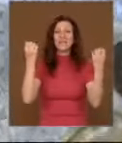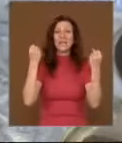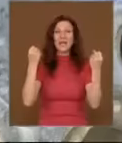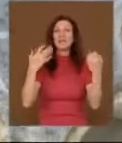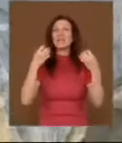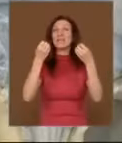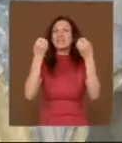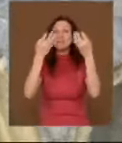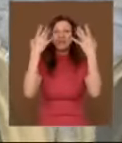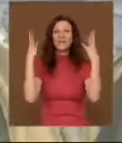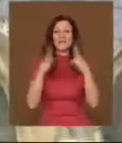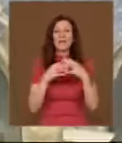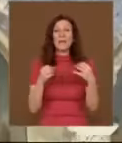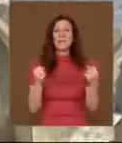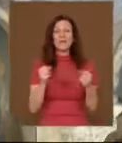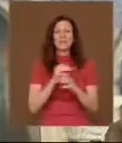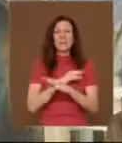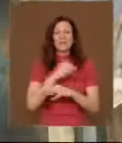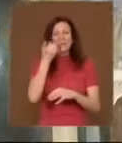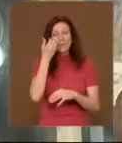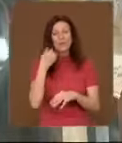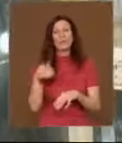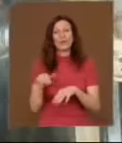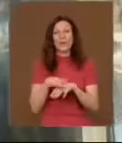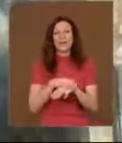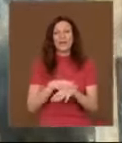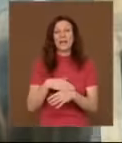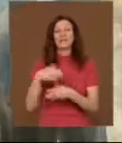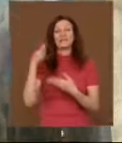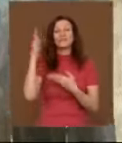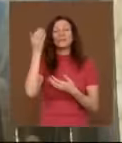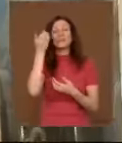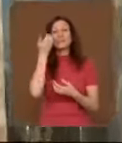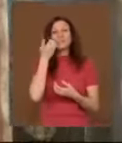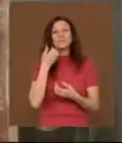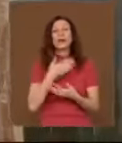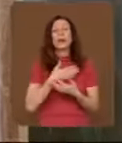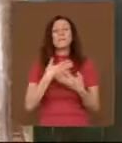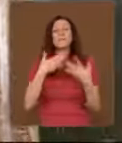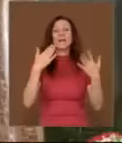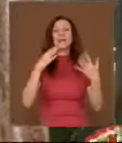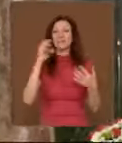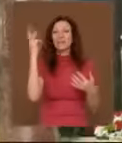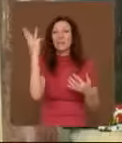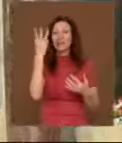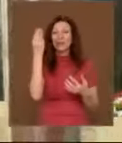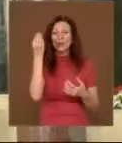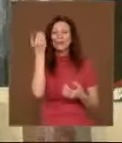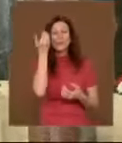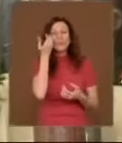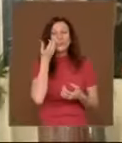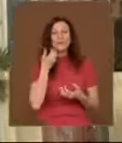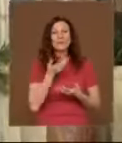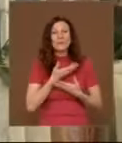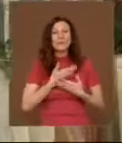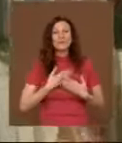Слава Отцу и Сину и Святому Духу, единый пресный во веки веков. Пресвятая Троице, помилуй нас, Господи, очисти грехи